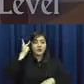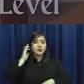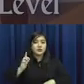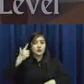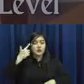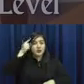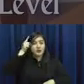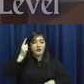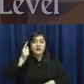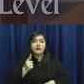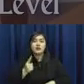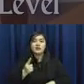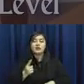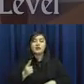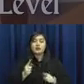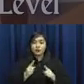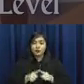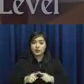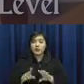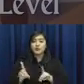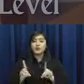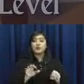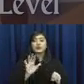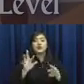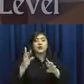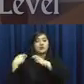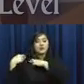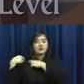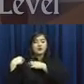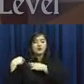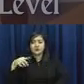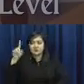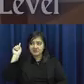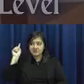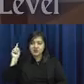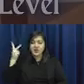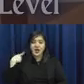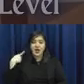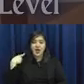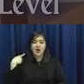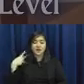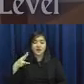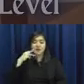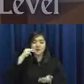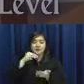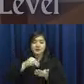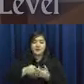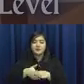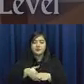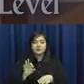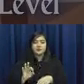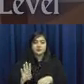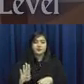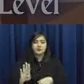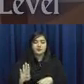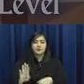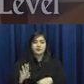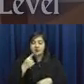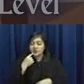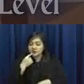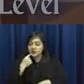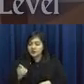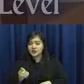pastor. Yun. Tapos ang tatay, pabanjing-banjing lang. At parelax-relax lang para sa pamilya niya. Tapos pag may nangyari sa pamilya